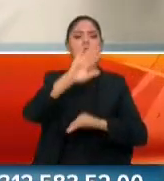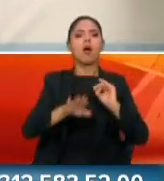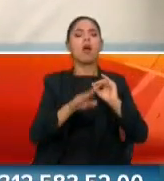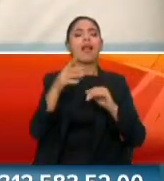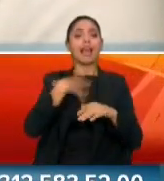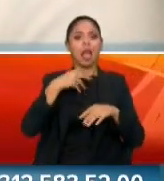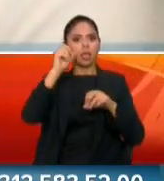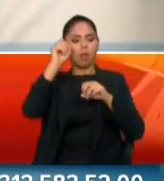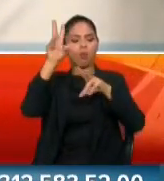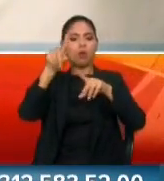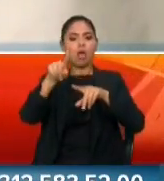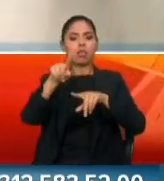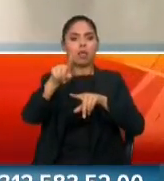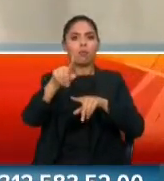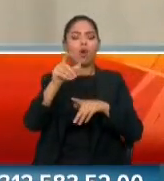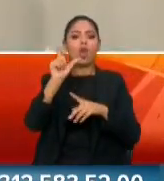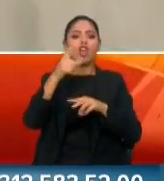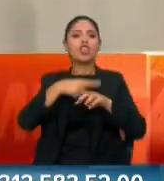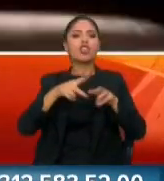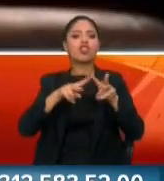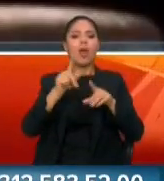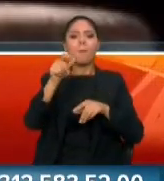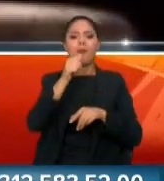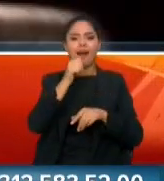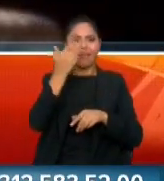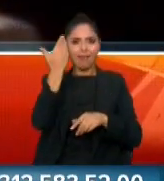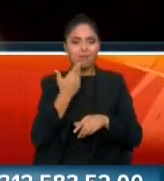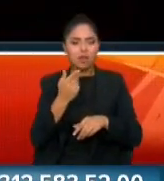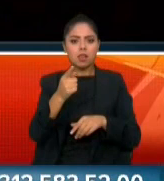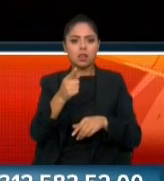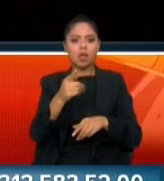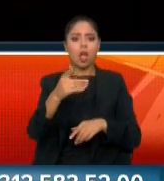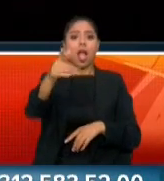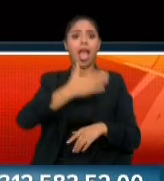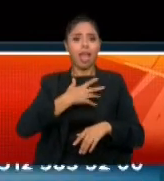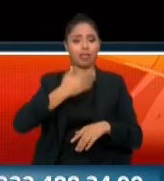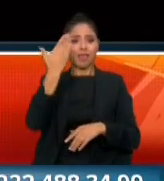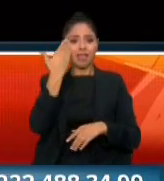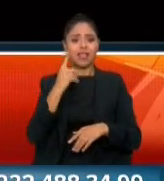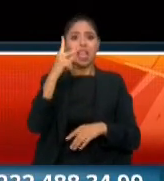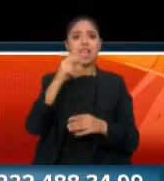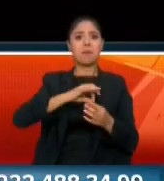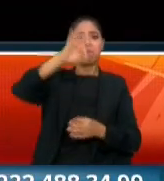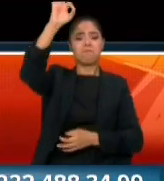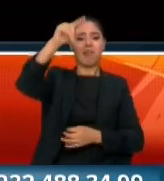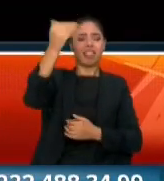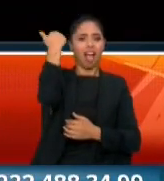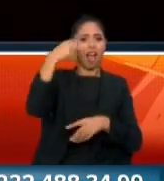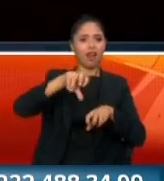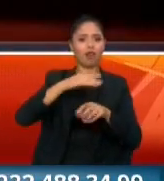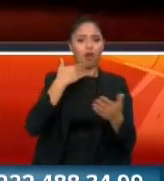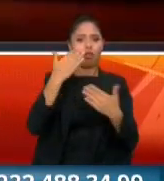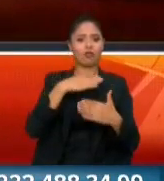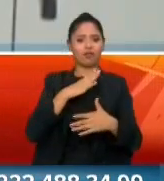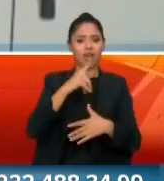bu değişikliği izlediği Cem Yılmaz stand-up'ında fark etti. En önden izliyorum. 2 metre önümde herif havada uçuyor. Arka koltukta konuşulan